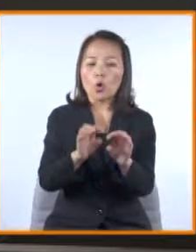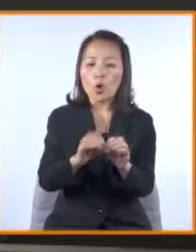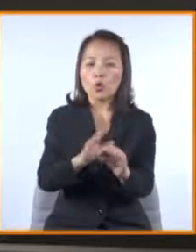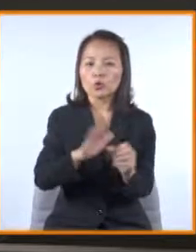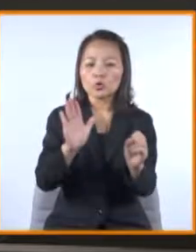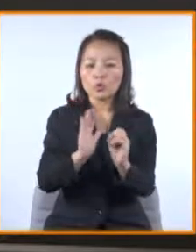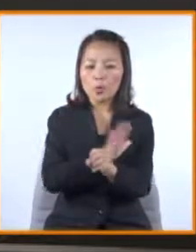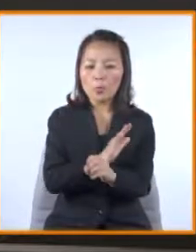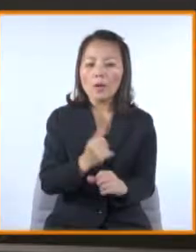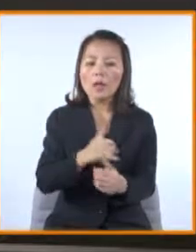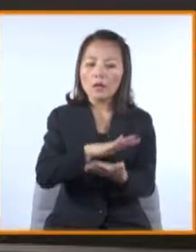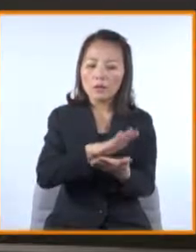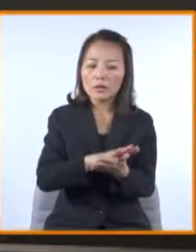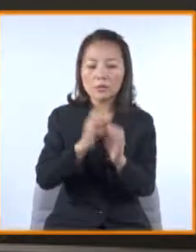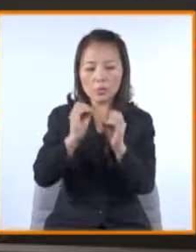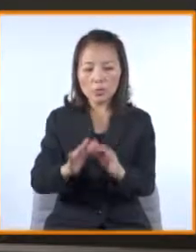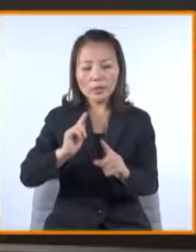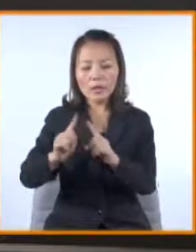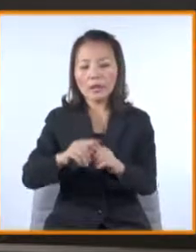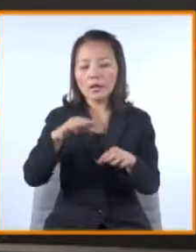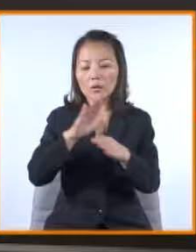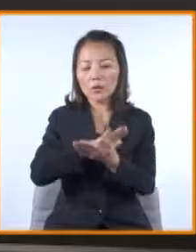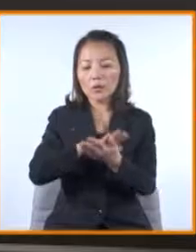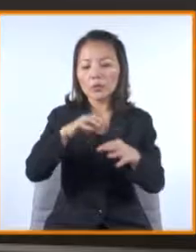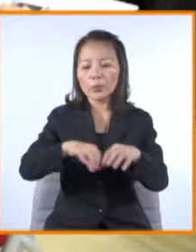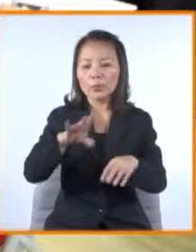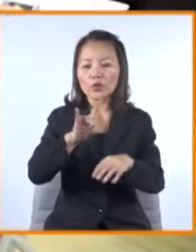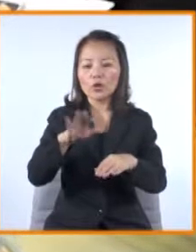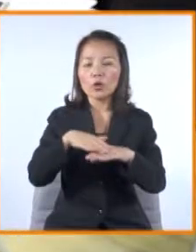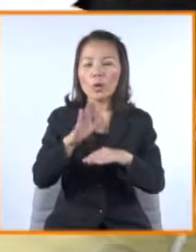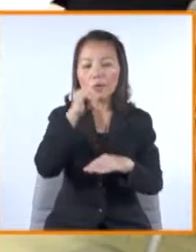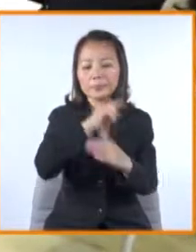ให้กับครูอาจารย์โรงเรียนเอกชนกว่า100แห่งทั่วประเทศค่ะ